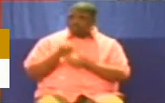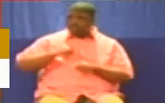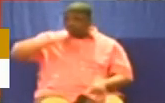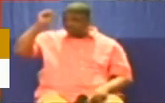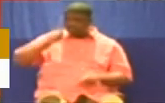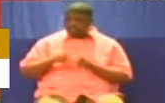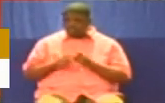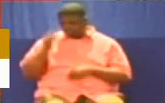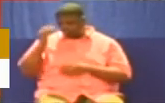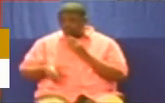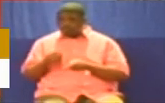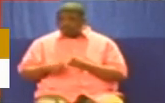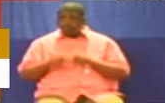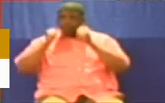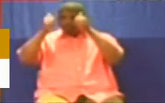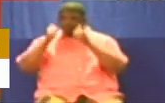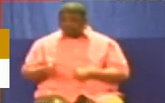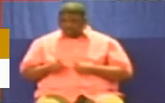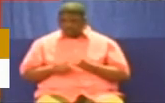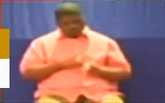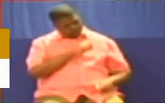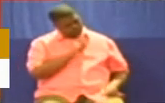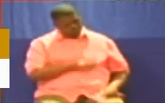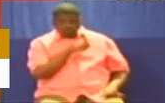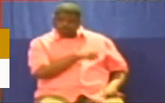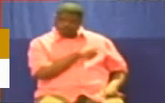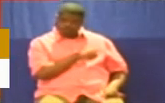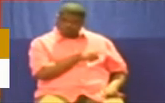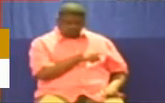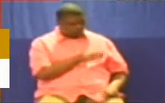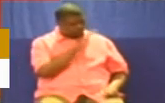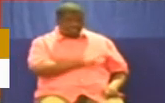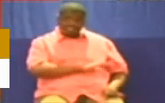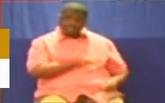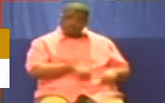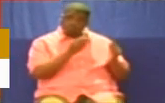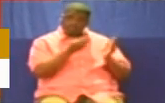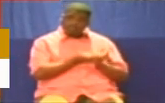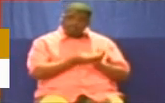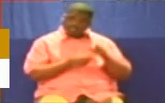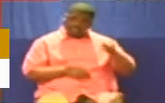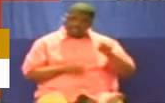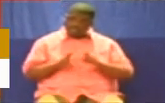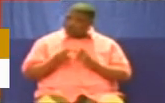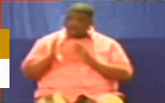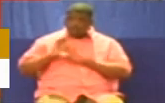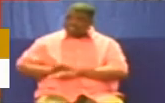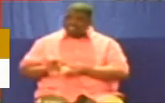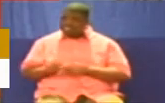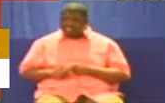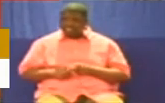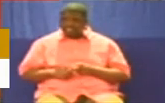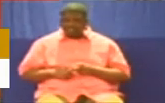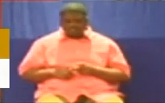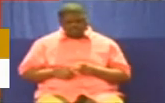na hatimaye anatangazwa, na wanaulizwa wale wakulima kama wanaridhika kuuza kwa bei hiyo au hawaridhiki.